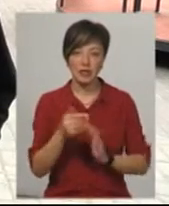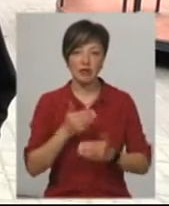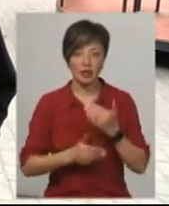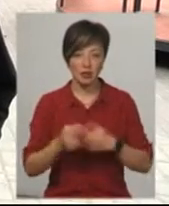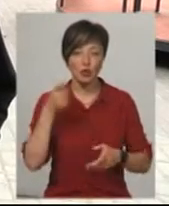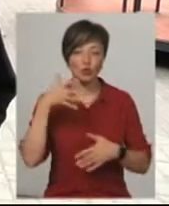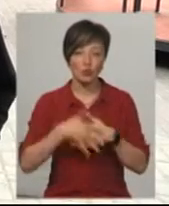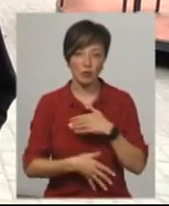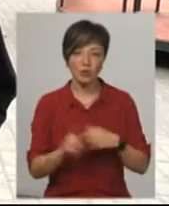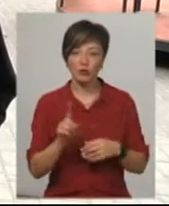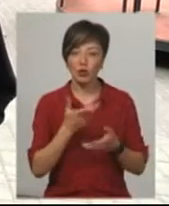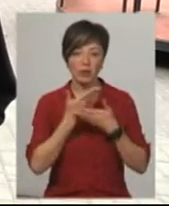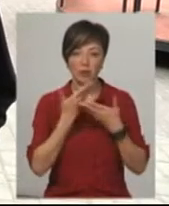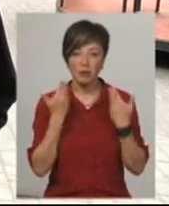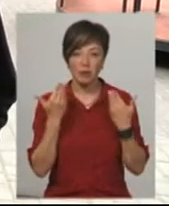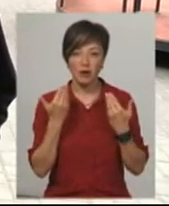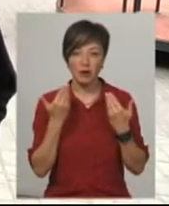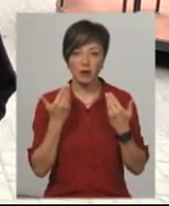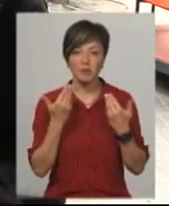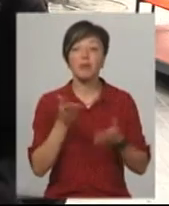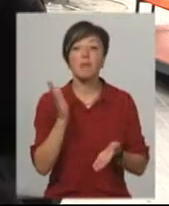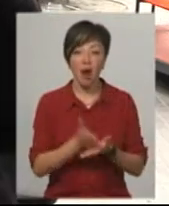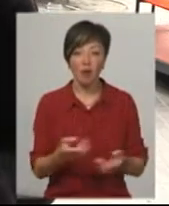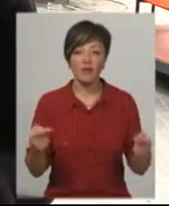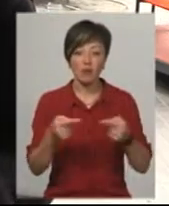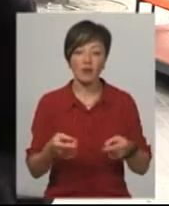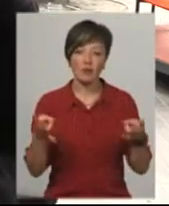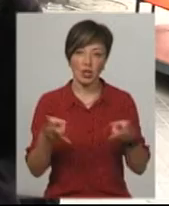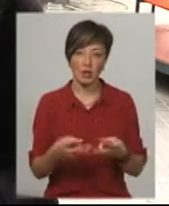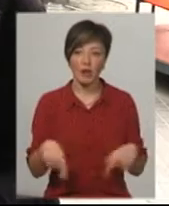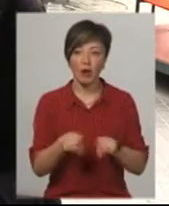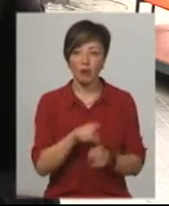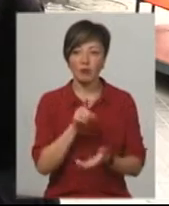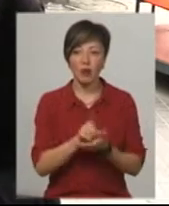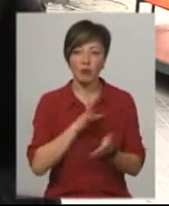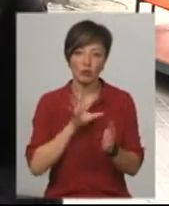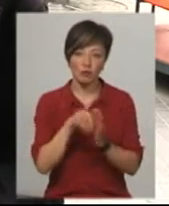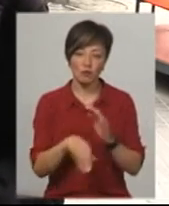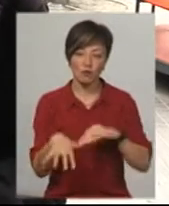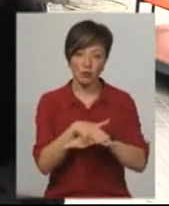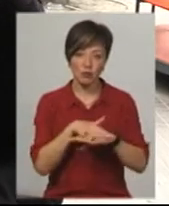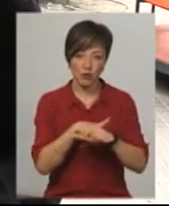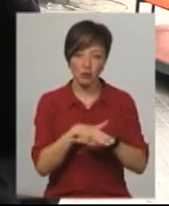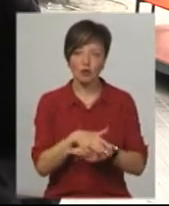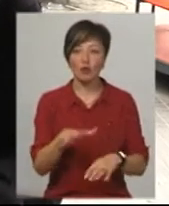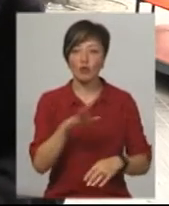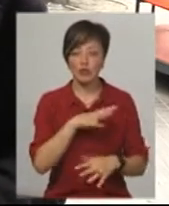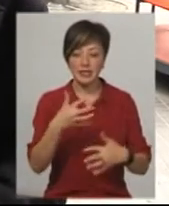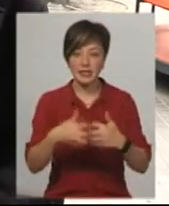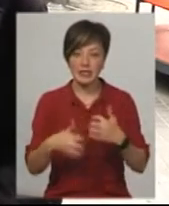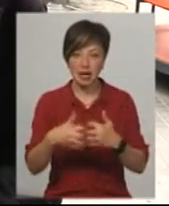і розуміло, що вони мають відповідні потреби. Вони також мають бути в суспільстві, мати бути